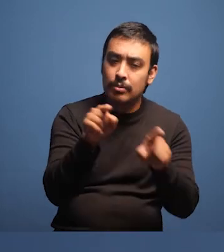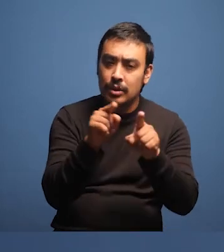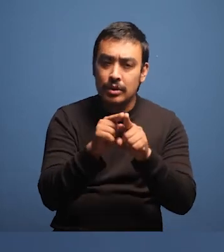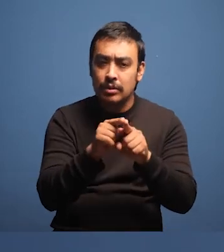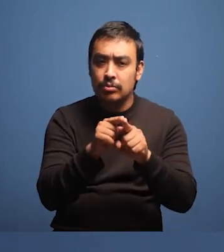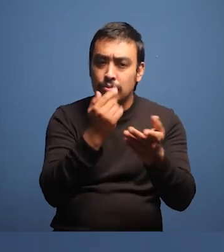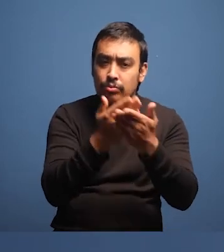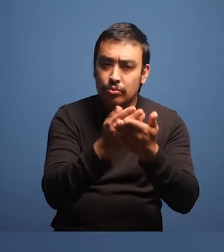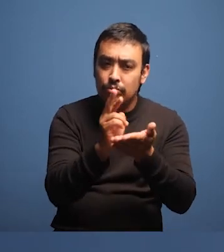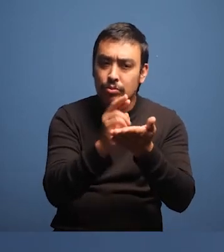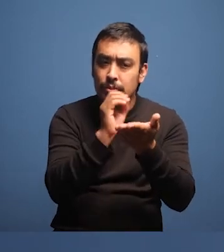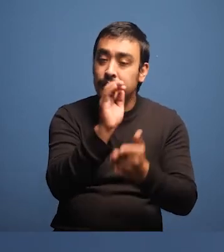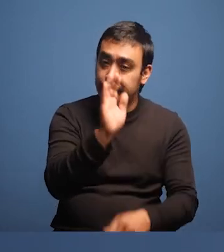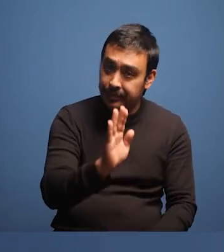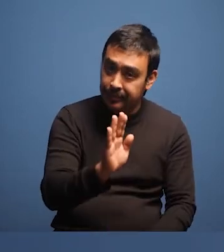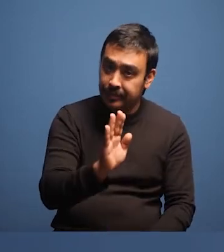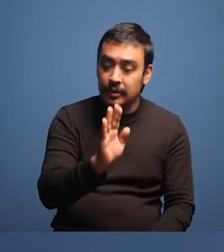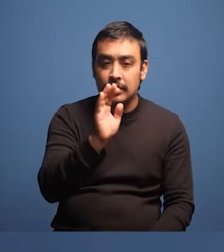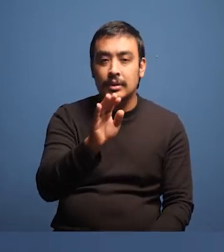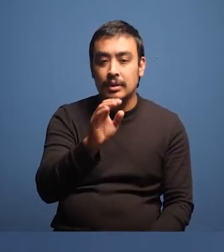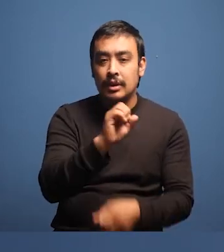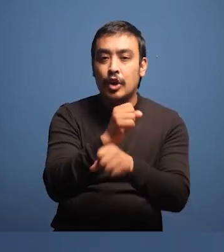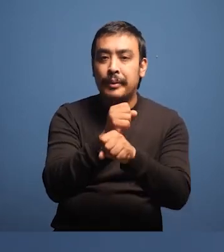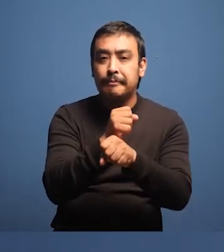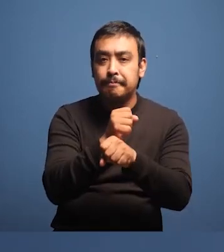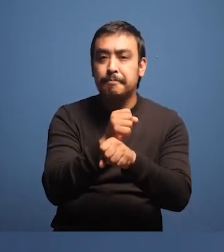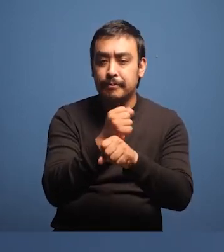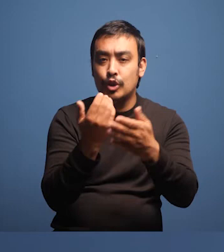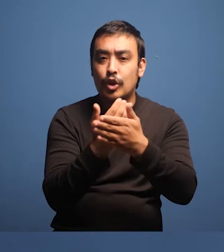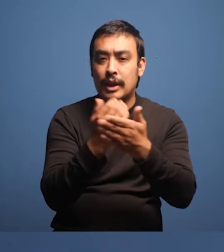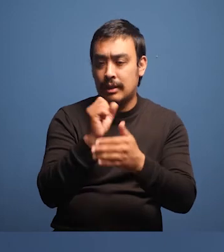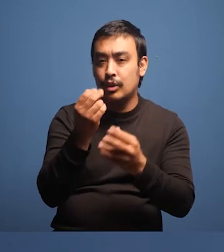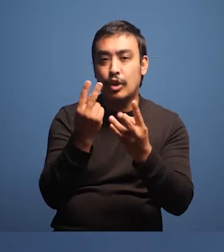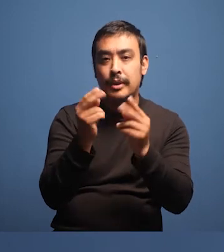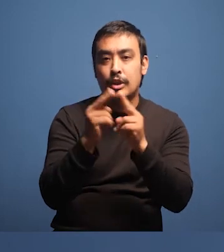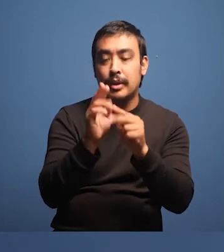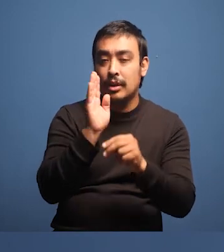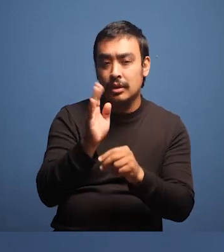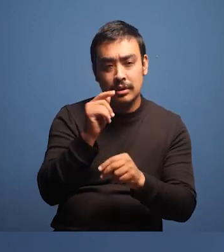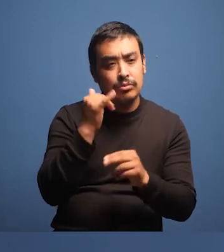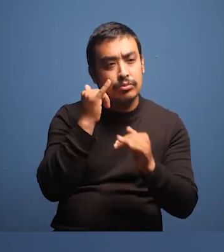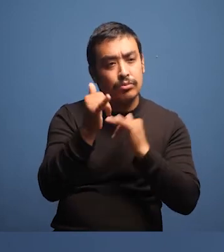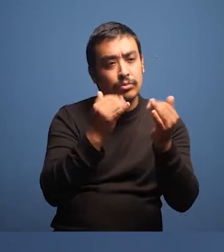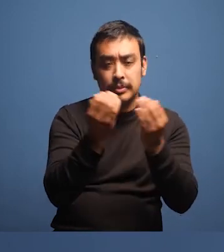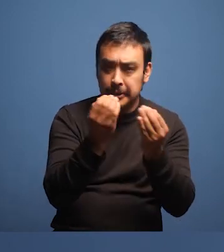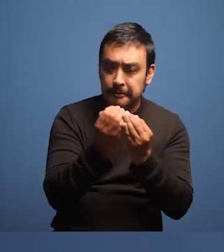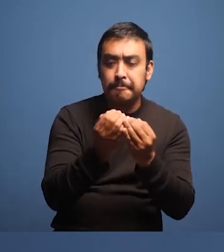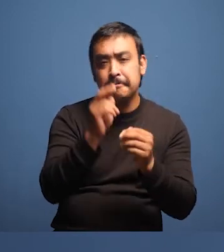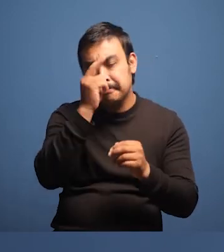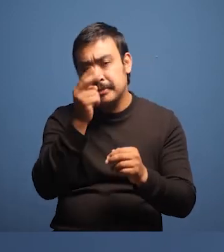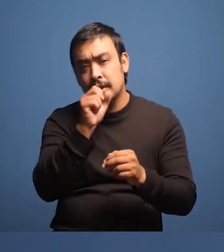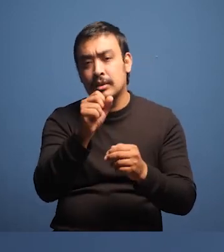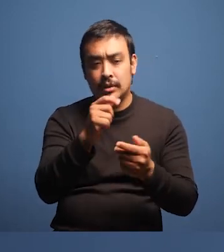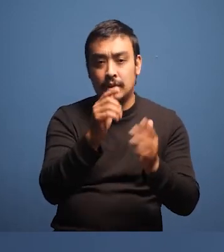गर्न सक्नुहुन्छ भने। त्यो बाहेक तपाईँको साइबर ब्युरोको पनि छ होइन, साइबर ब्युरोको पनि आफ्नै कन्ट्याक्ट लिस्टहरू छ होइन, त्यो कन्ट्याक्ट लिस्टहरूमा गएर अथवा साइबर ब्युरोकै